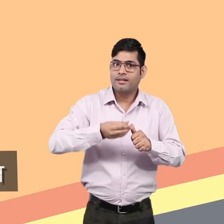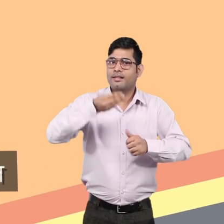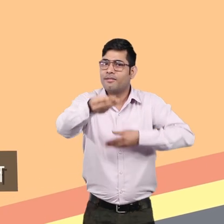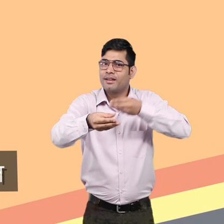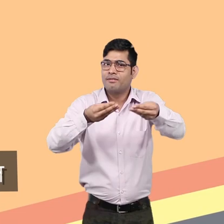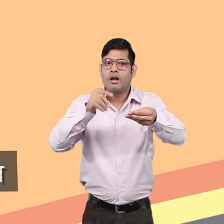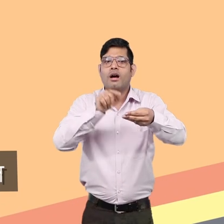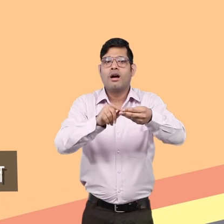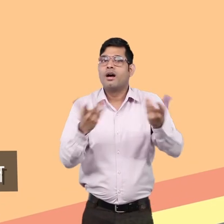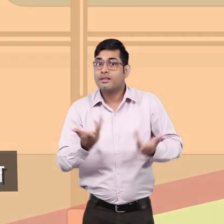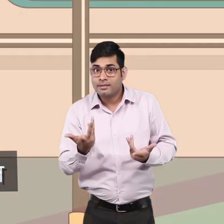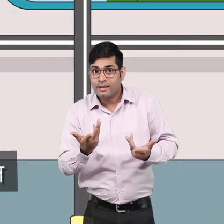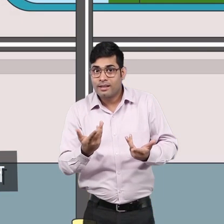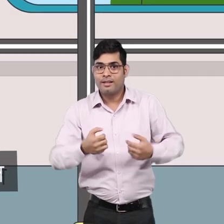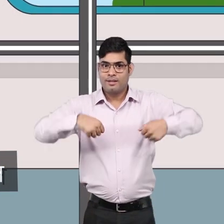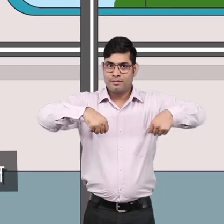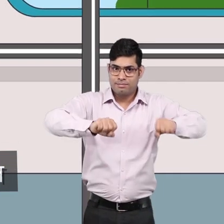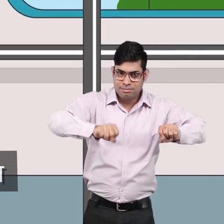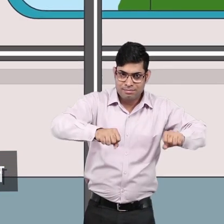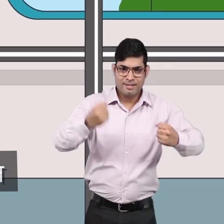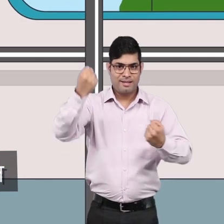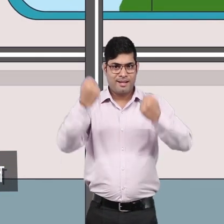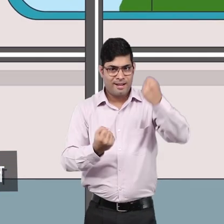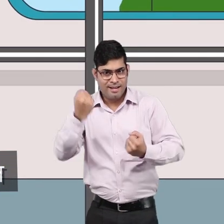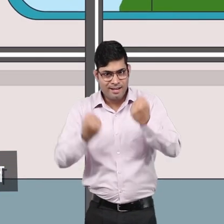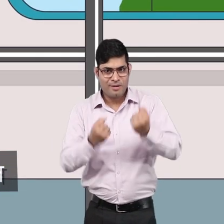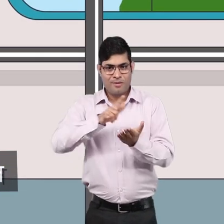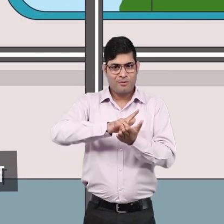सबके लिए सुलभ हो यातायात,